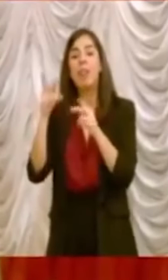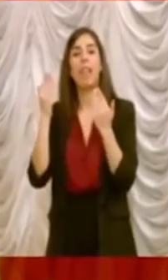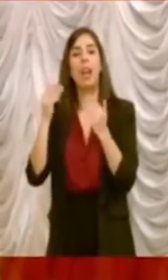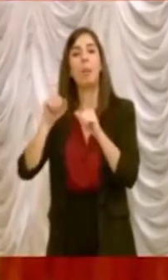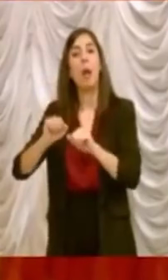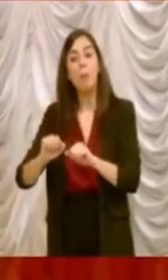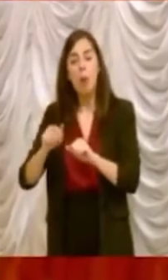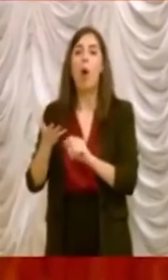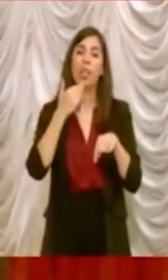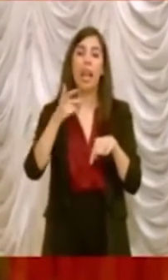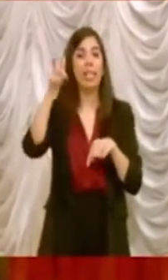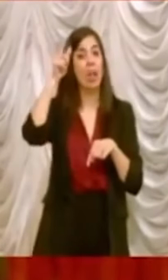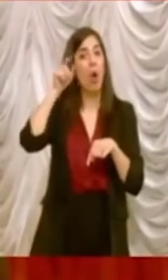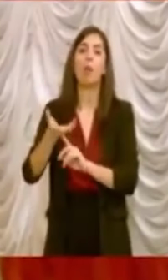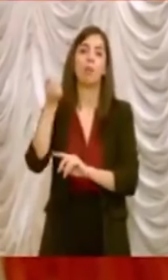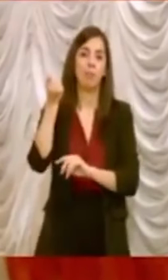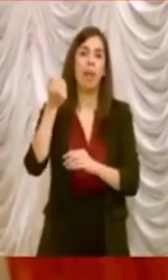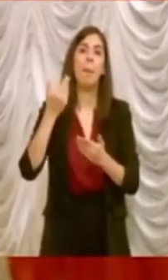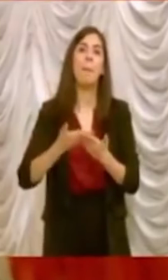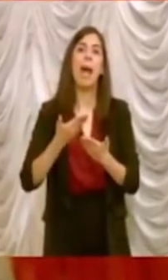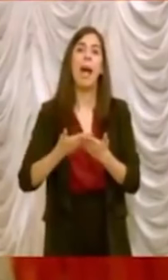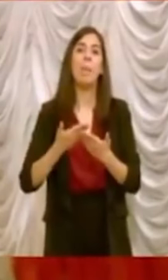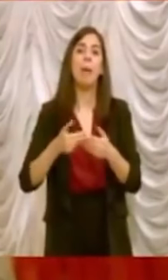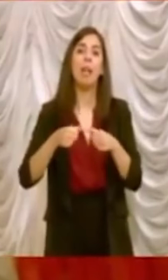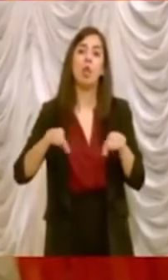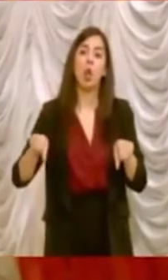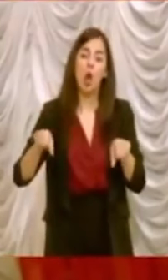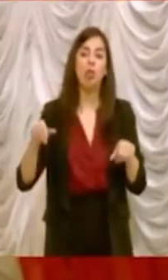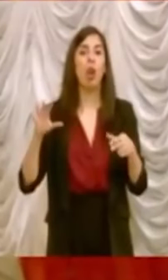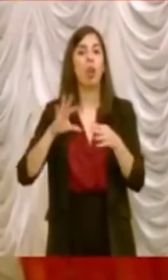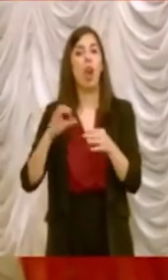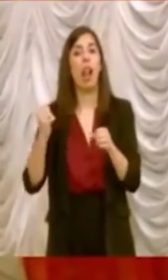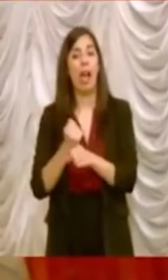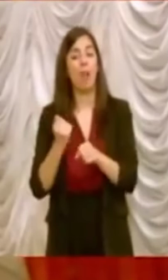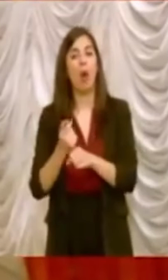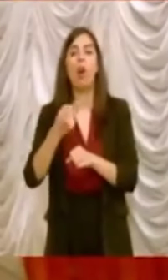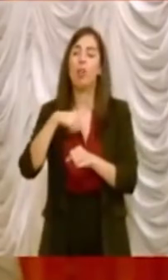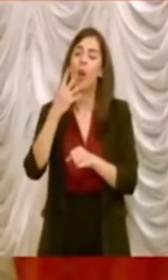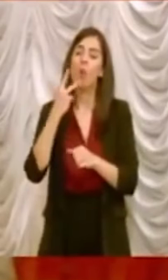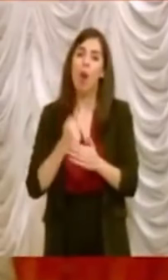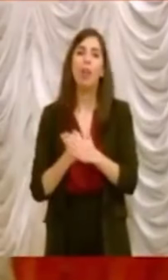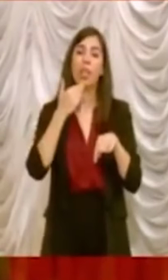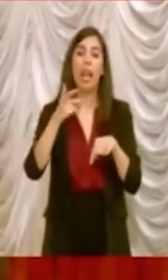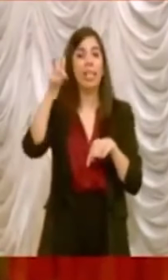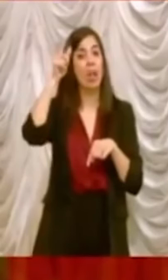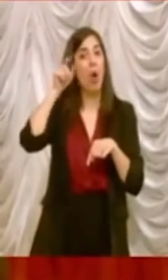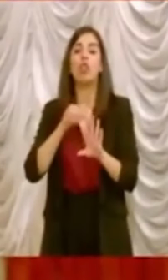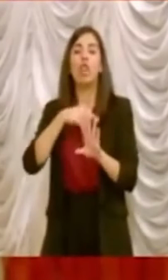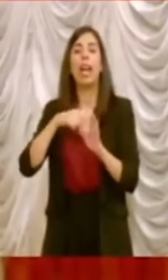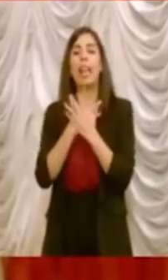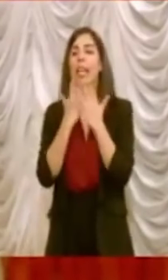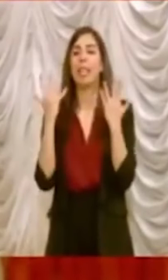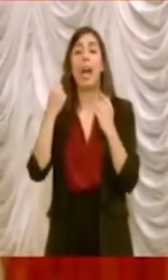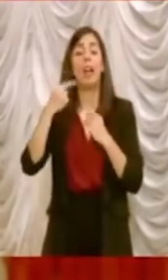un permesso di soggiorno invisibile per lavoro e noi li aiuteremo ad essere persone invisibili.